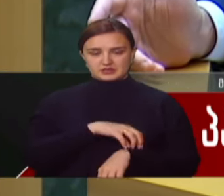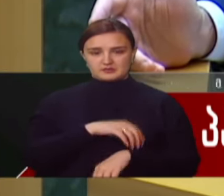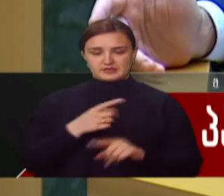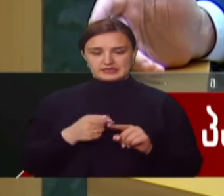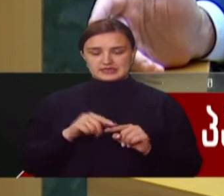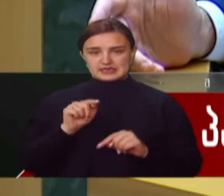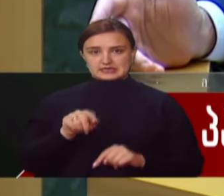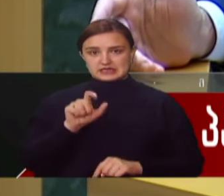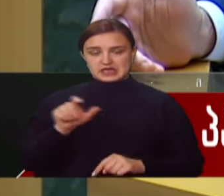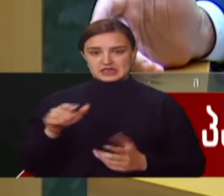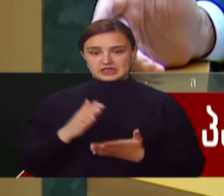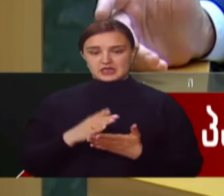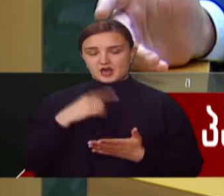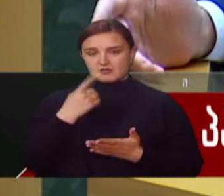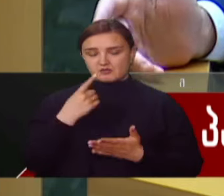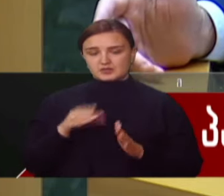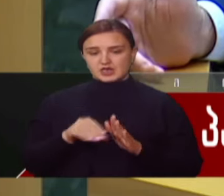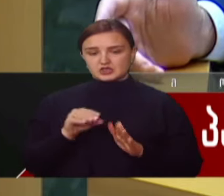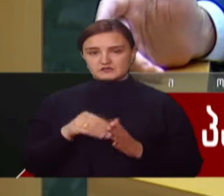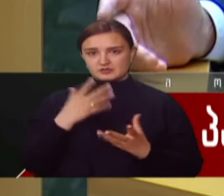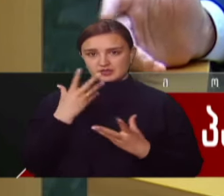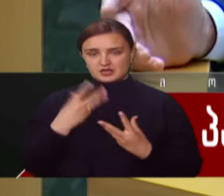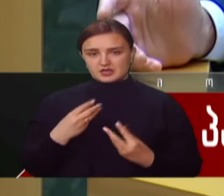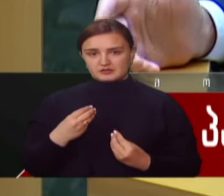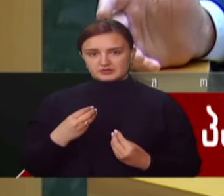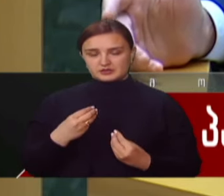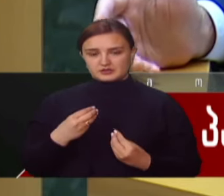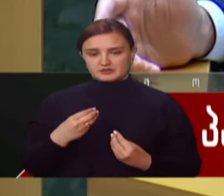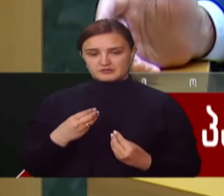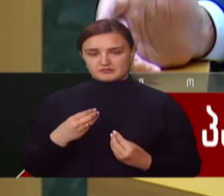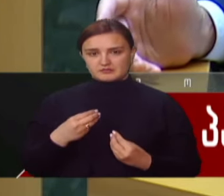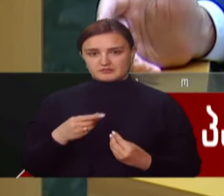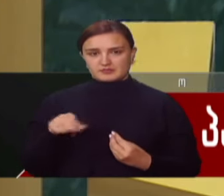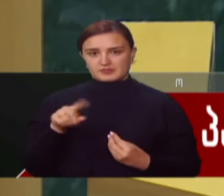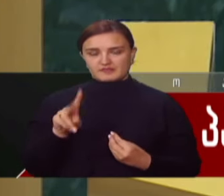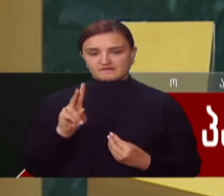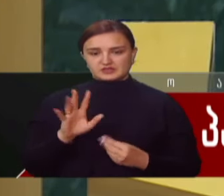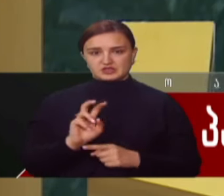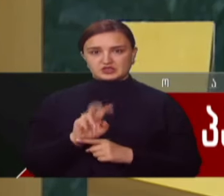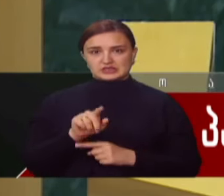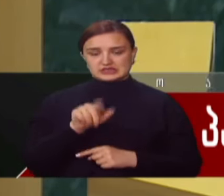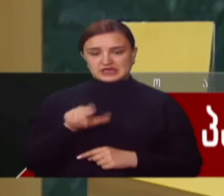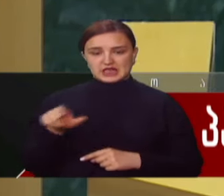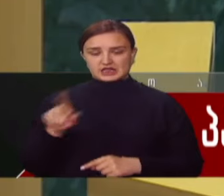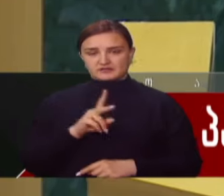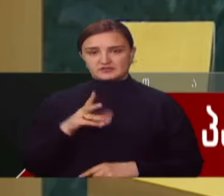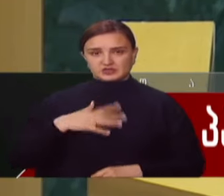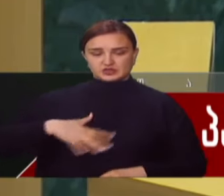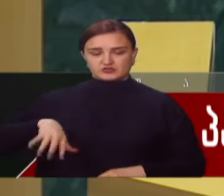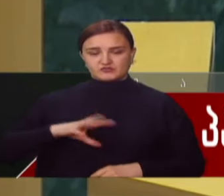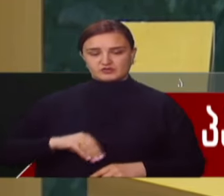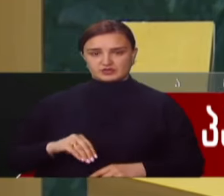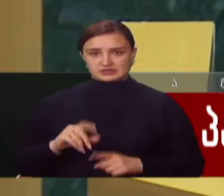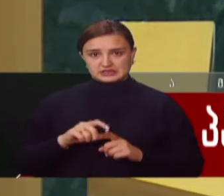Ეს ის ხალხია, რომლებიც ამბობდნენ, რომ არჩევნები გაყალბდა, პუფები იქნებით, ვინც შეხვალთო. Მის ხალხი, ვინც ჩვენს